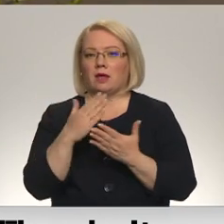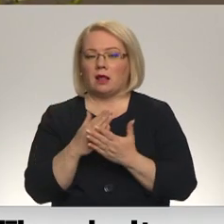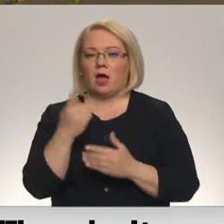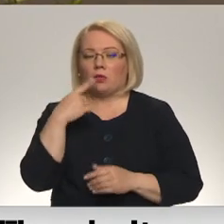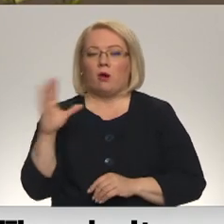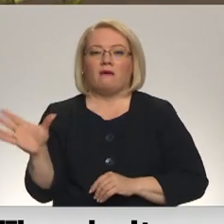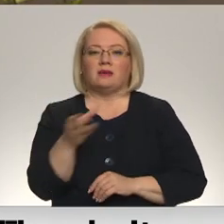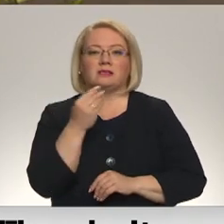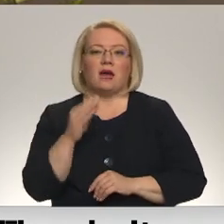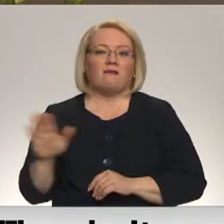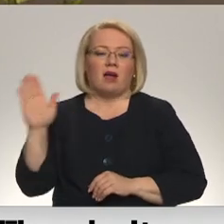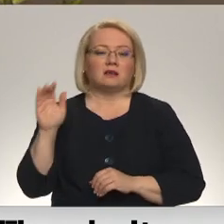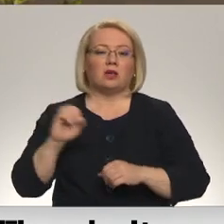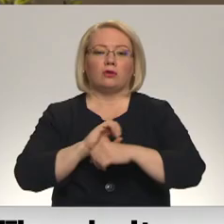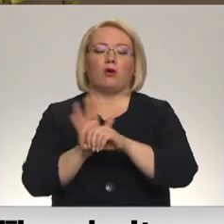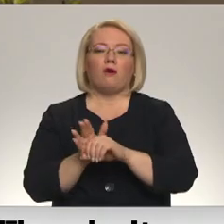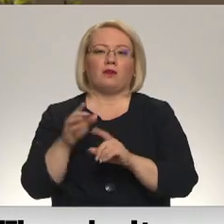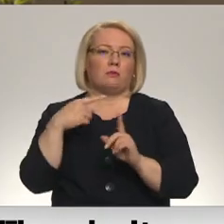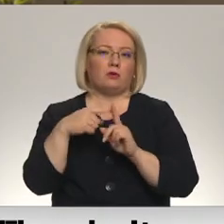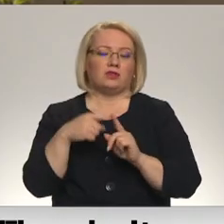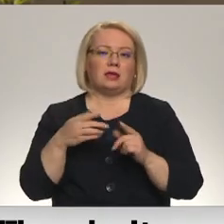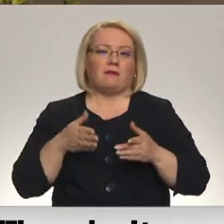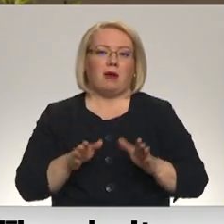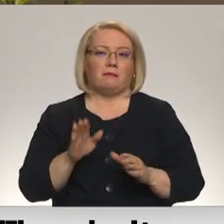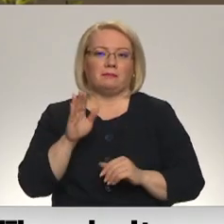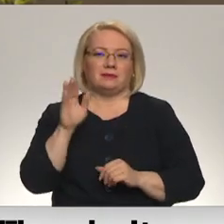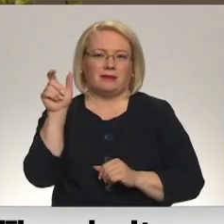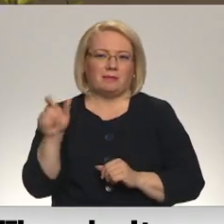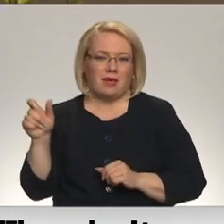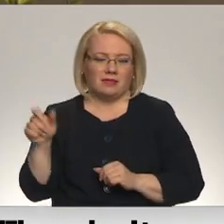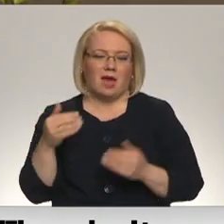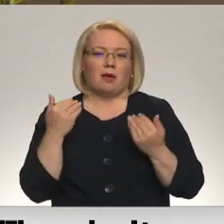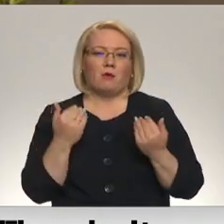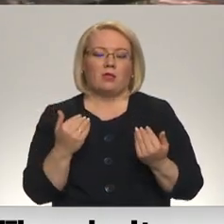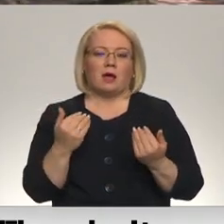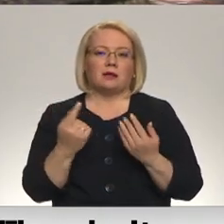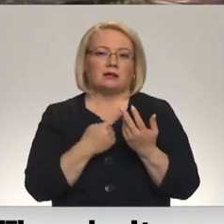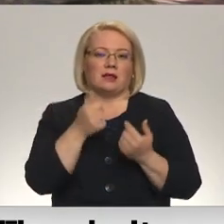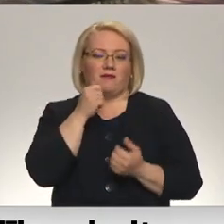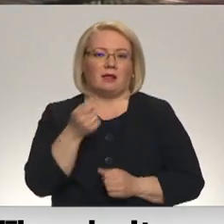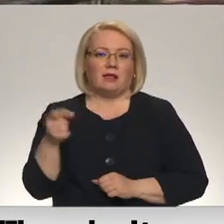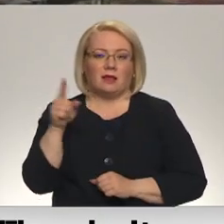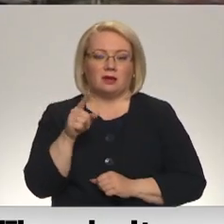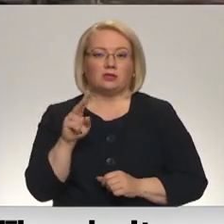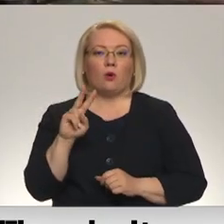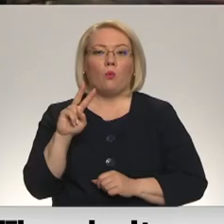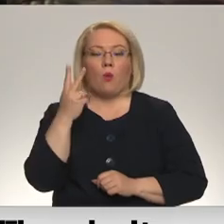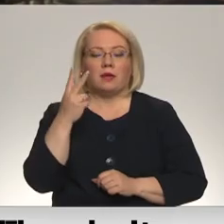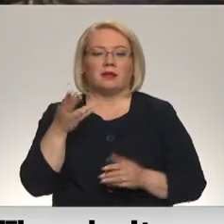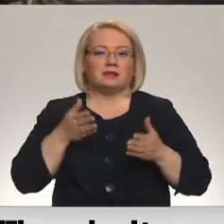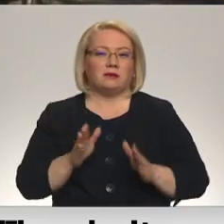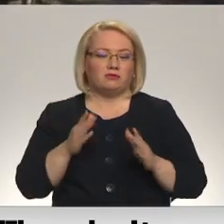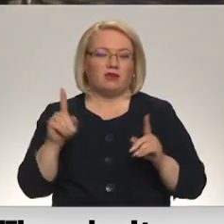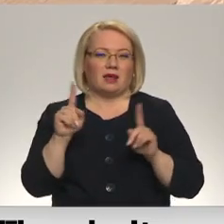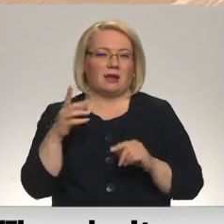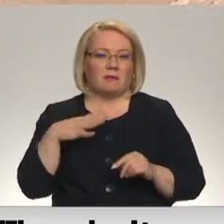valstī Covid pozitīvām dzemdētājiem. Šogad noteikti šis skaitlis ir vēl lielāks. Otras bēbīšu bumu iemesls esot